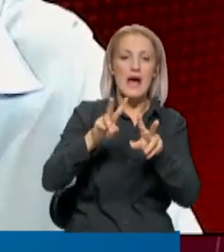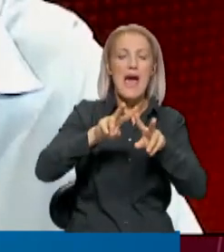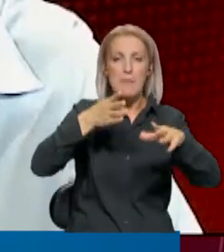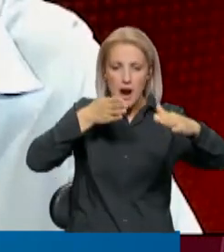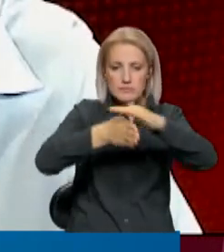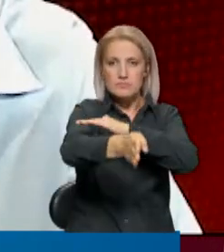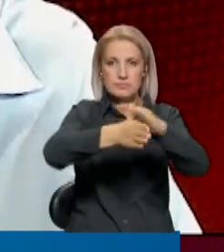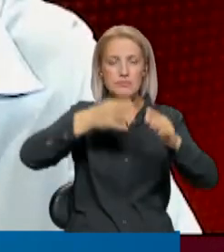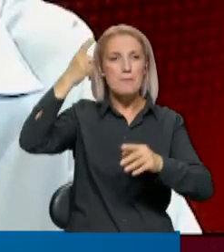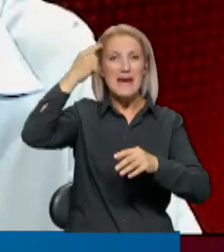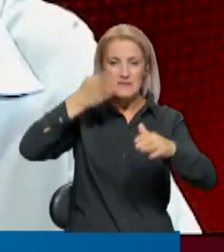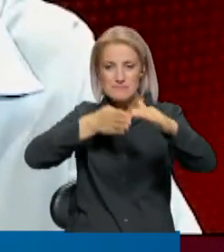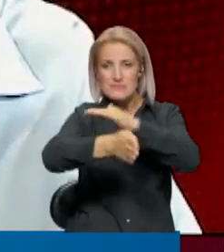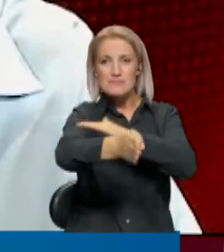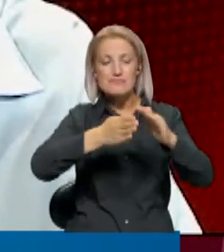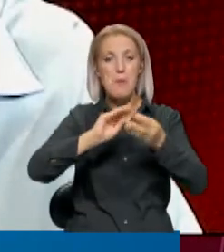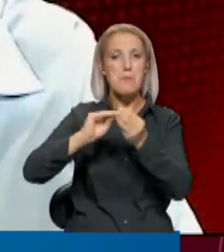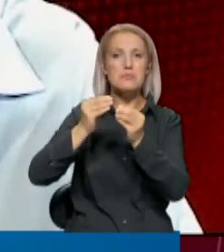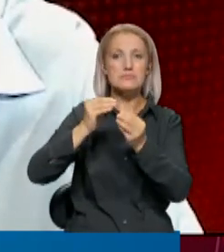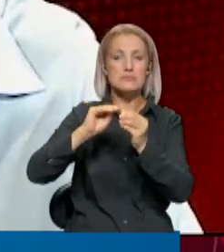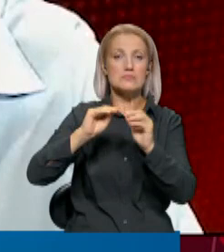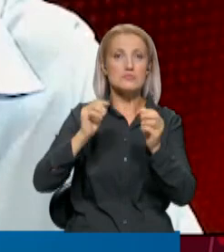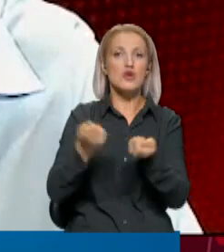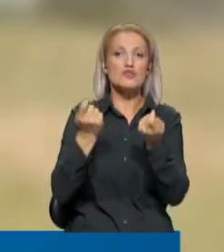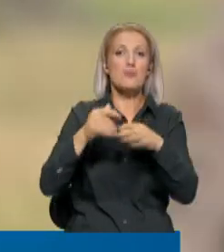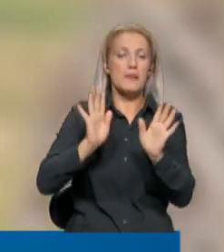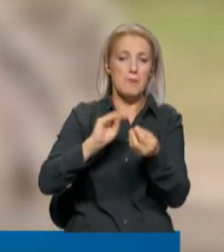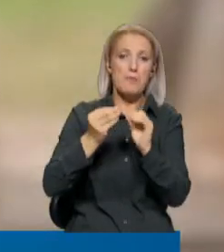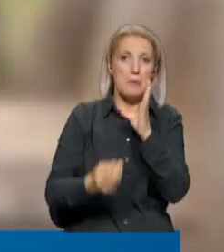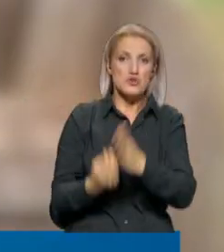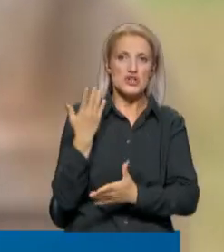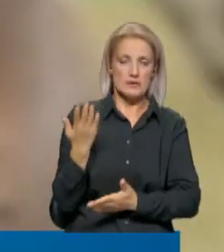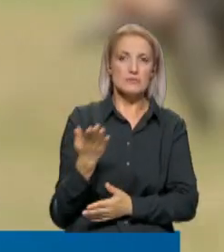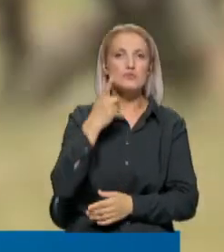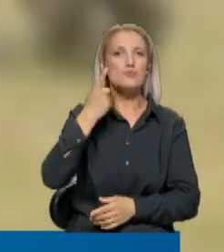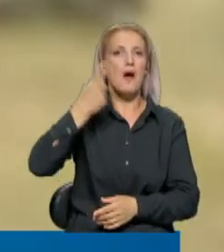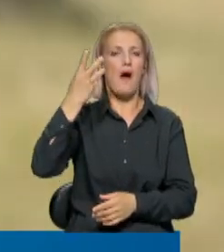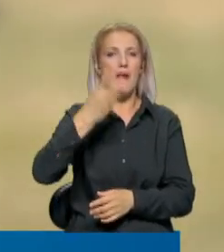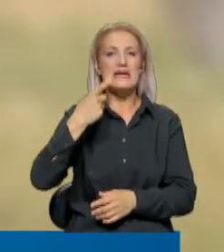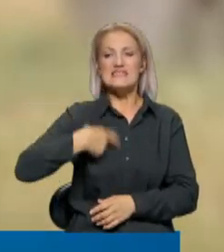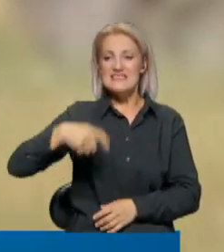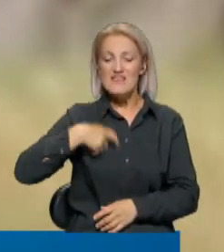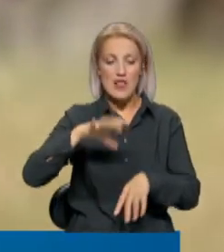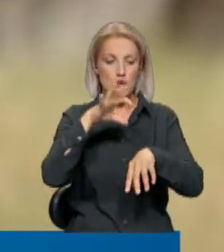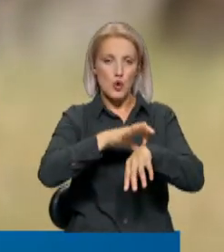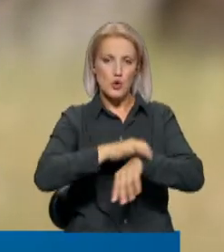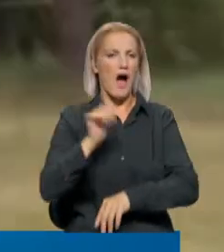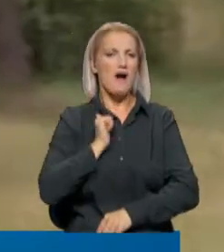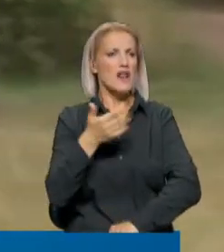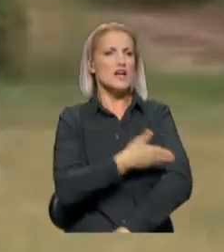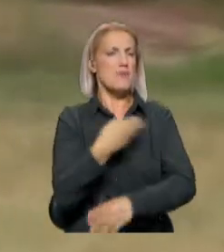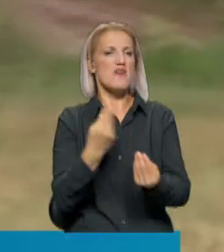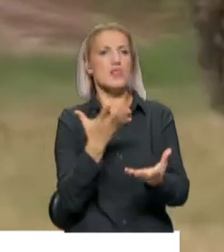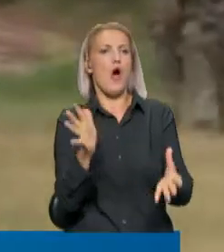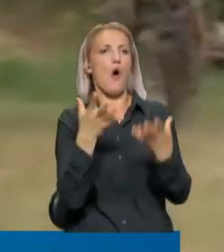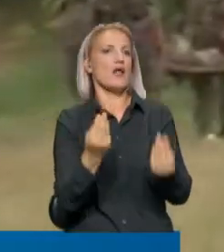cihazının, tomografi cihazının arızalı olduğu gibi sorunlar çıkmış. Cumhurbaşkanı Erdoğan sivil doktor da askere hizmet verir ne olacak